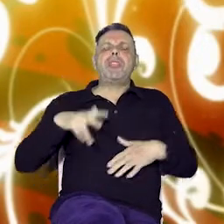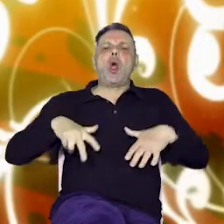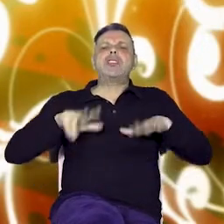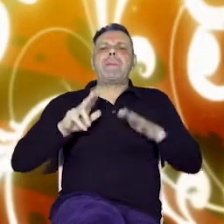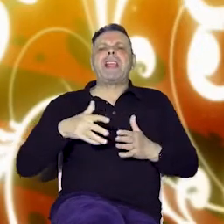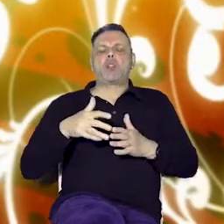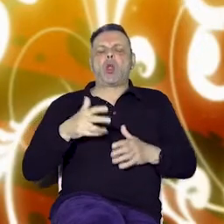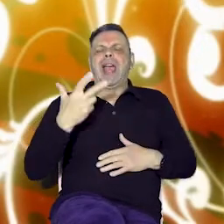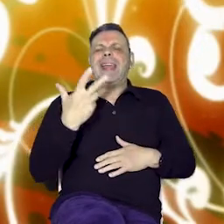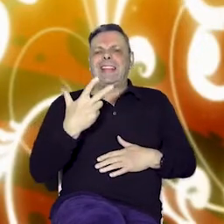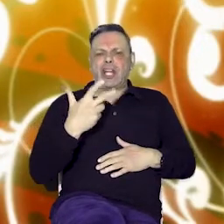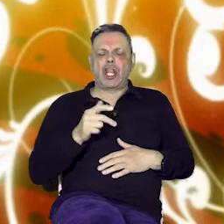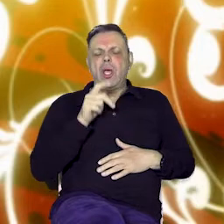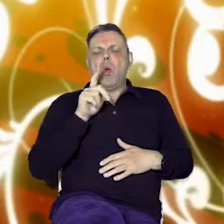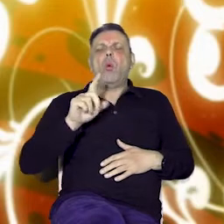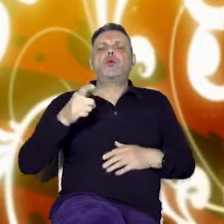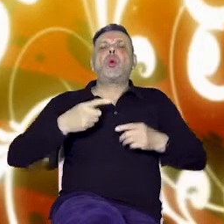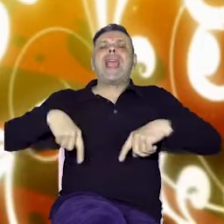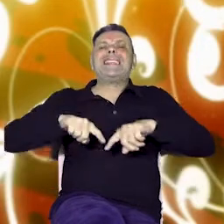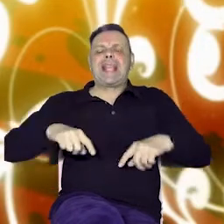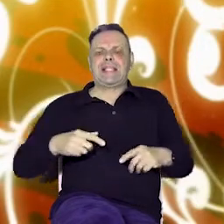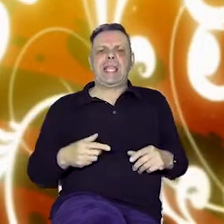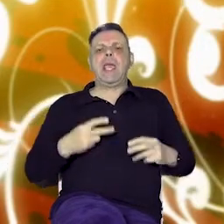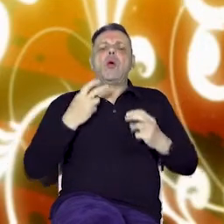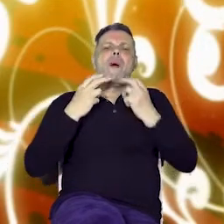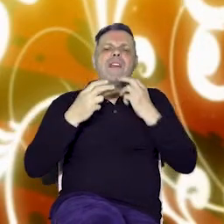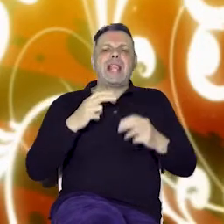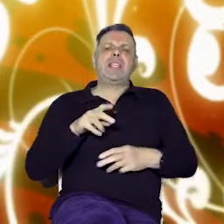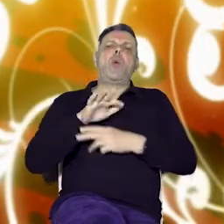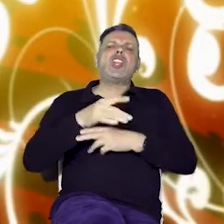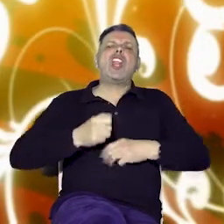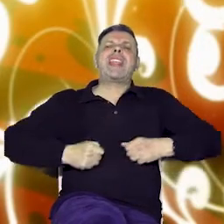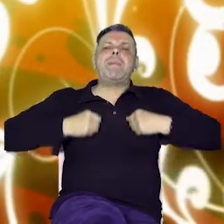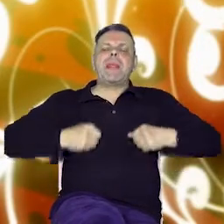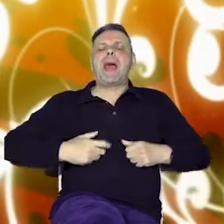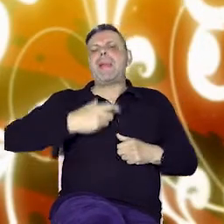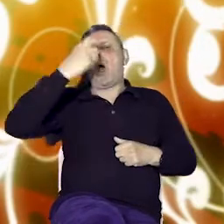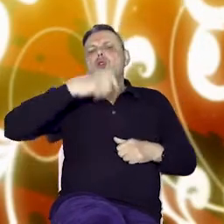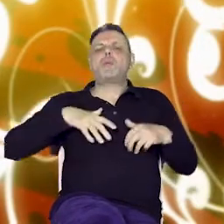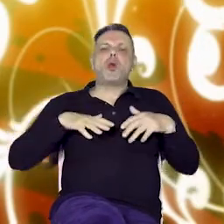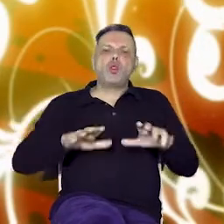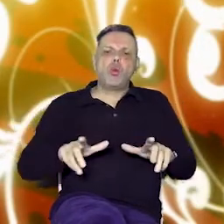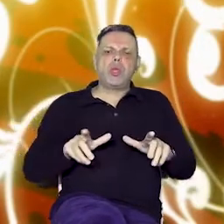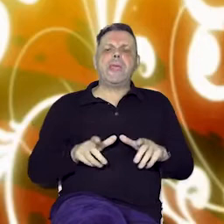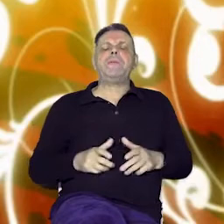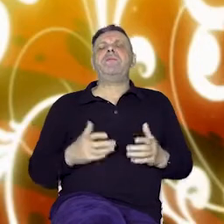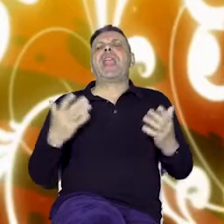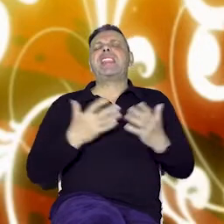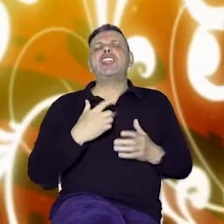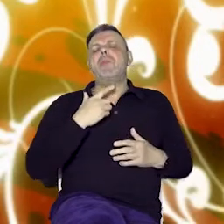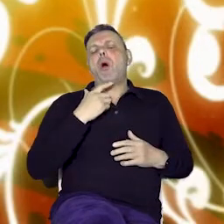18.3. U drugoj sekciji na konferenciji Utječe li debljina na osobnost ljudi, u sekciji gdje ćemo